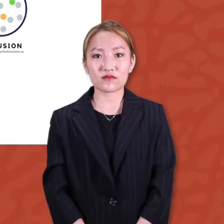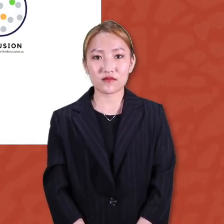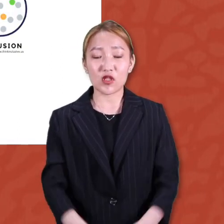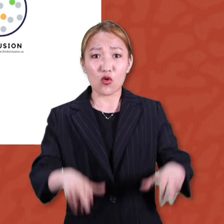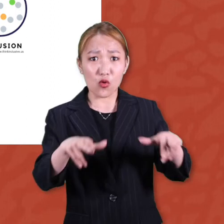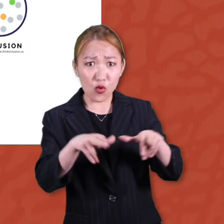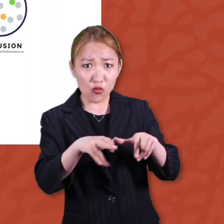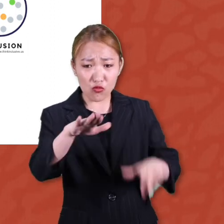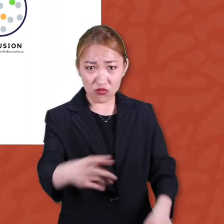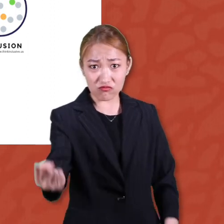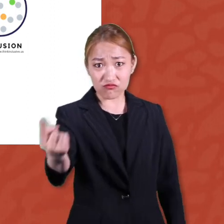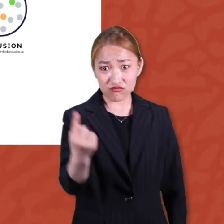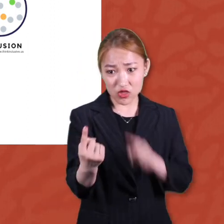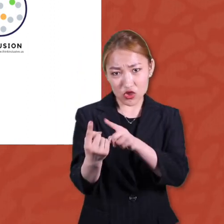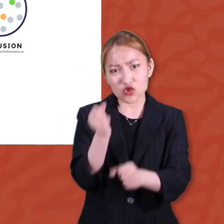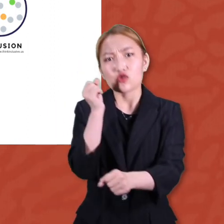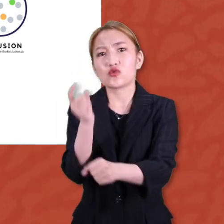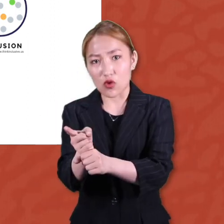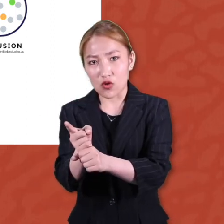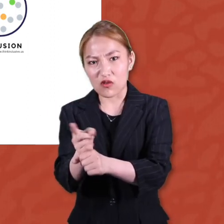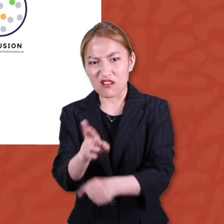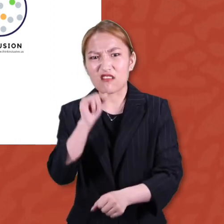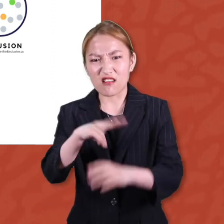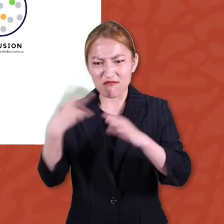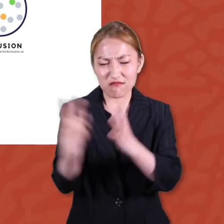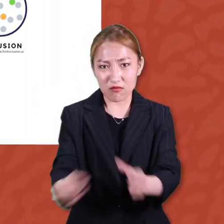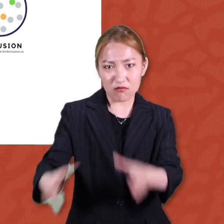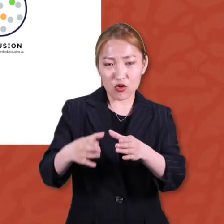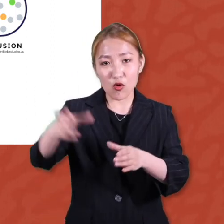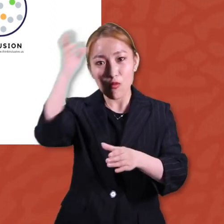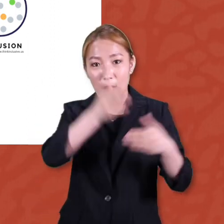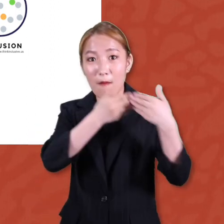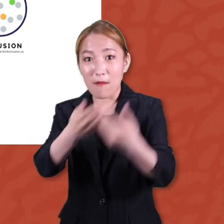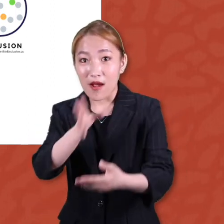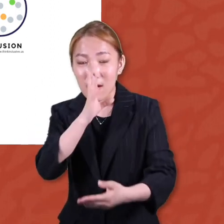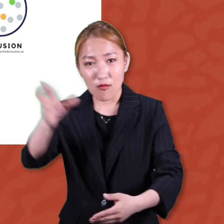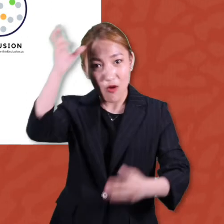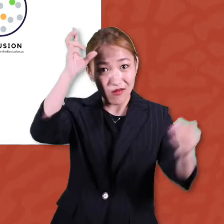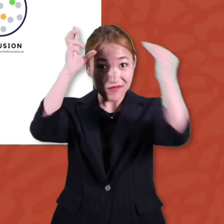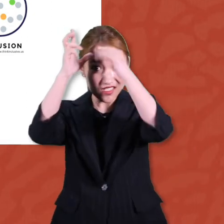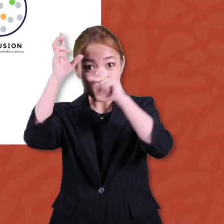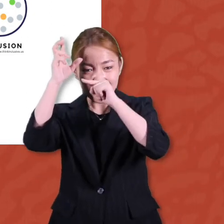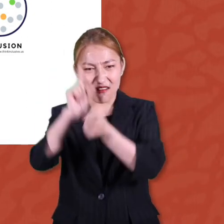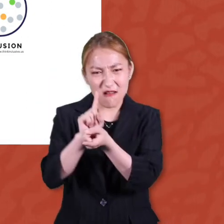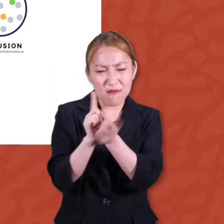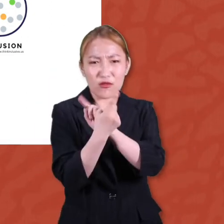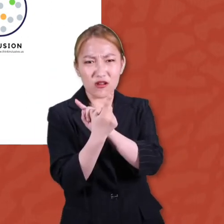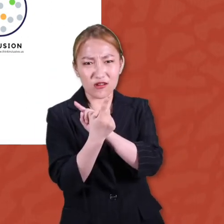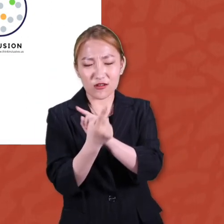Хөгжлийн бэрхшээлтэй суралцагчид зориулсан нэгтгэх боловсролын тогтолцооноос тэгш хамруулах боловсролын тогтолцоонд шилжихийн